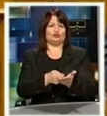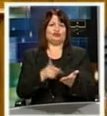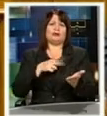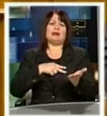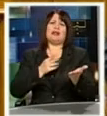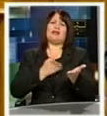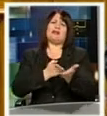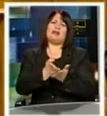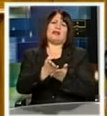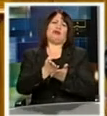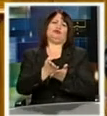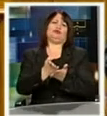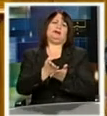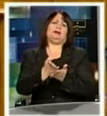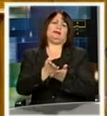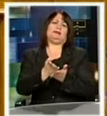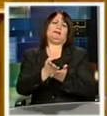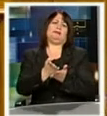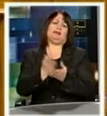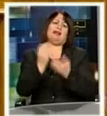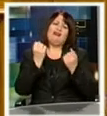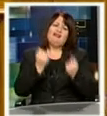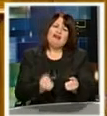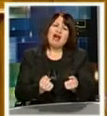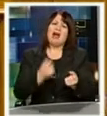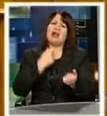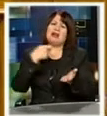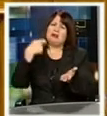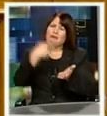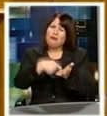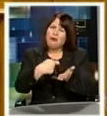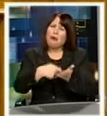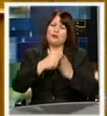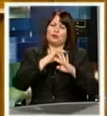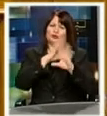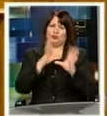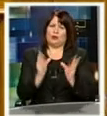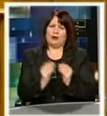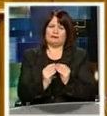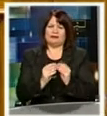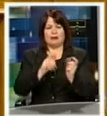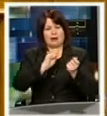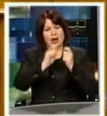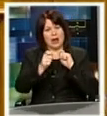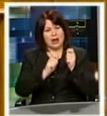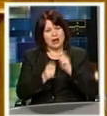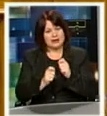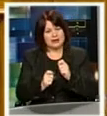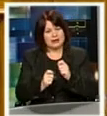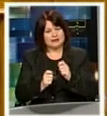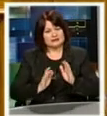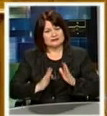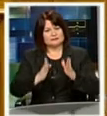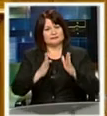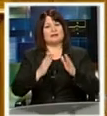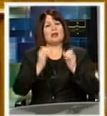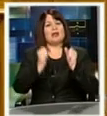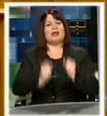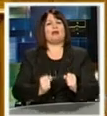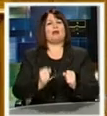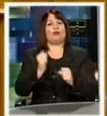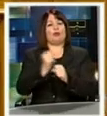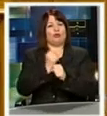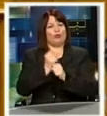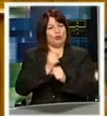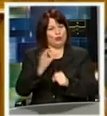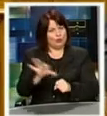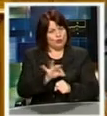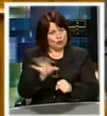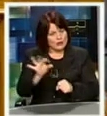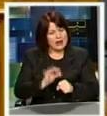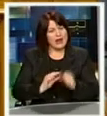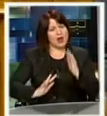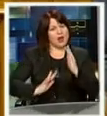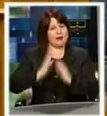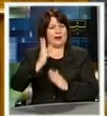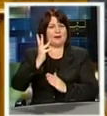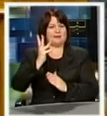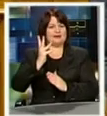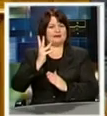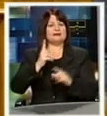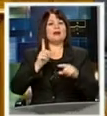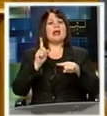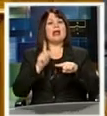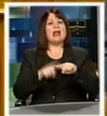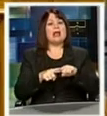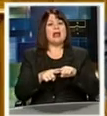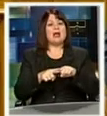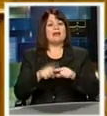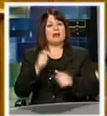να αποκατασταθεί, ώστε οι αλλαγές να προχωρήσουν και να αποτελέσουν τη βάση για ανάπτυξη και θέσεις εργασίας, ώστε η Ελλάδα να προχωρήσει στο